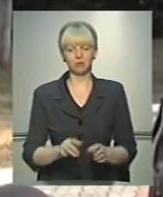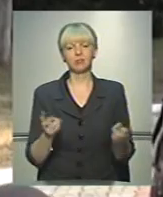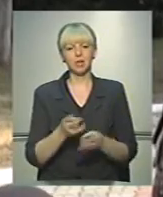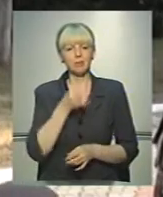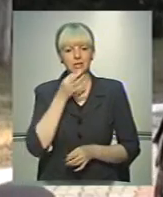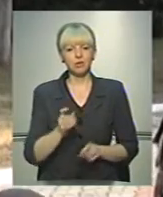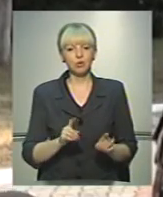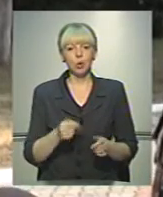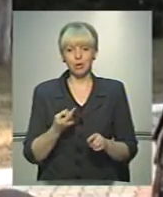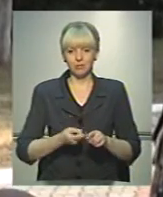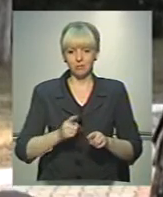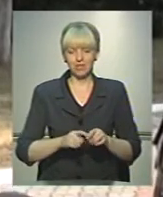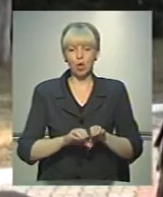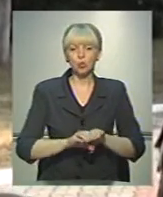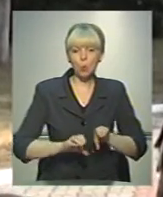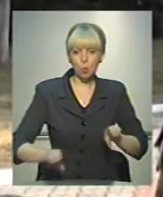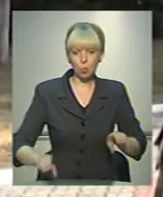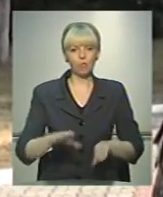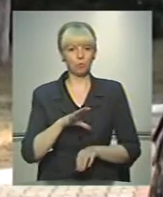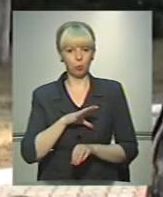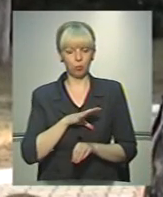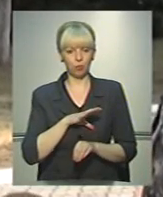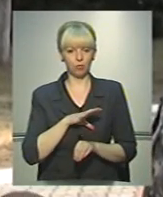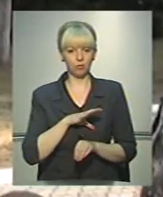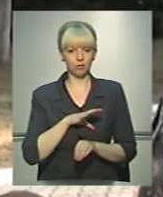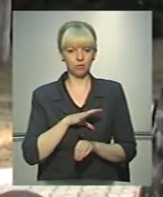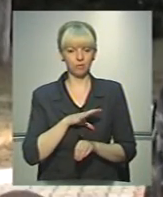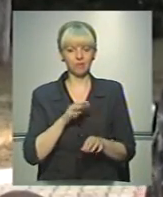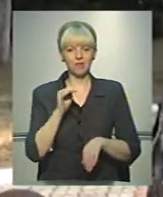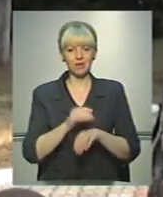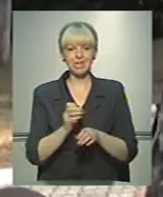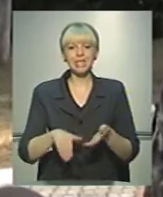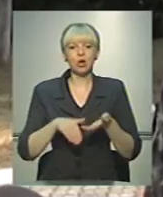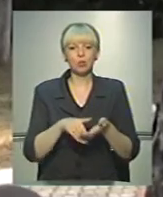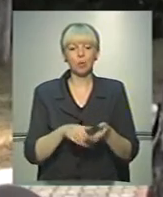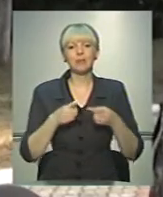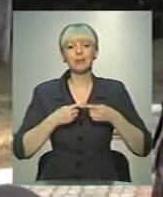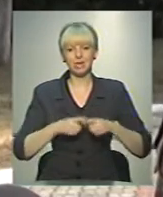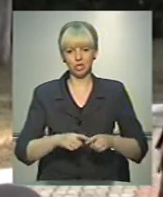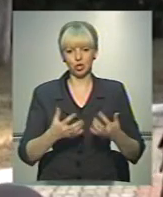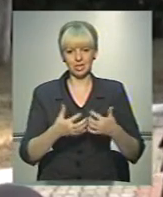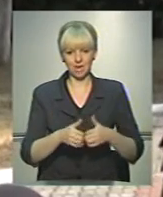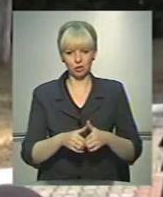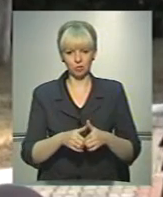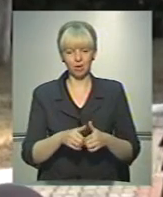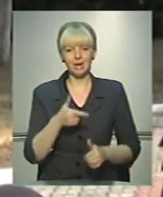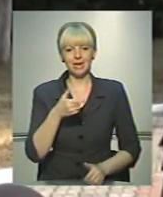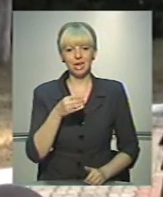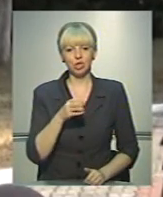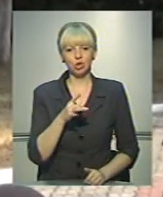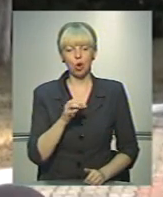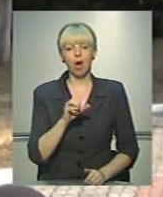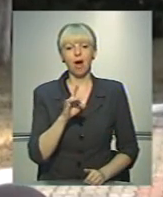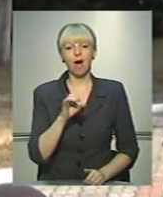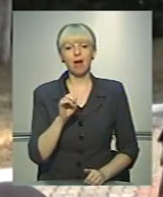сказати, що даний трубопровід був виявлений за допомогою технічних засобів, а саме гідрорадару,